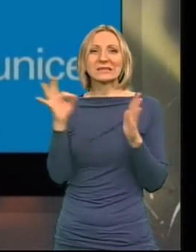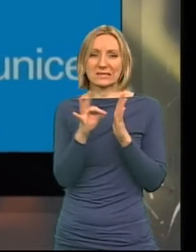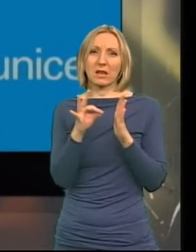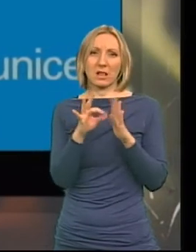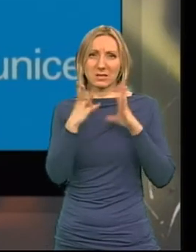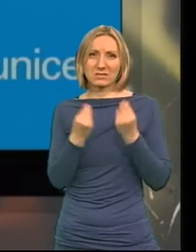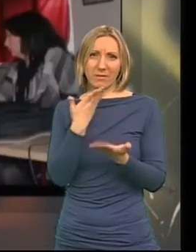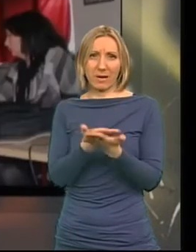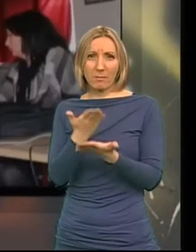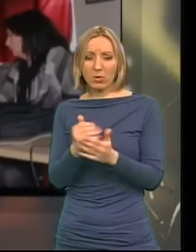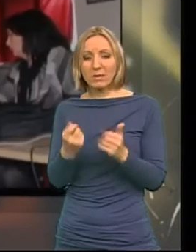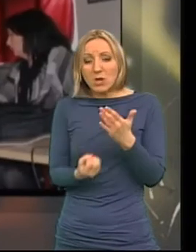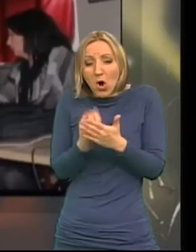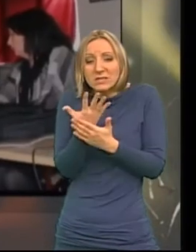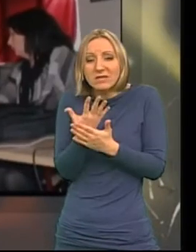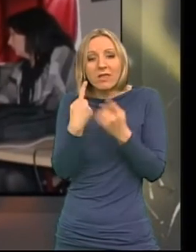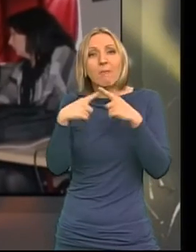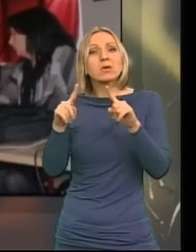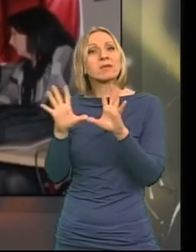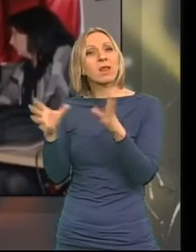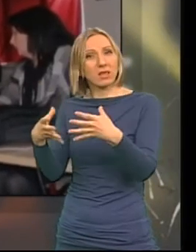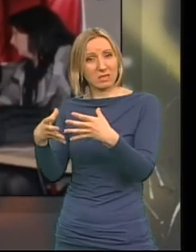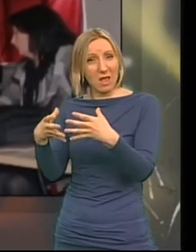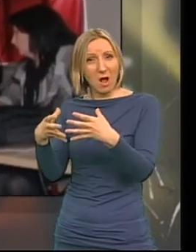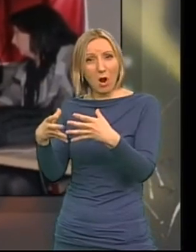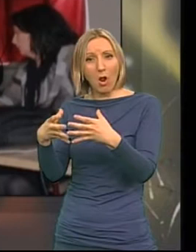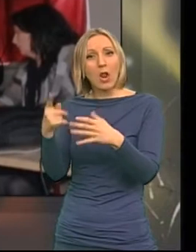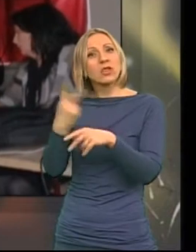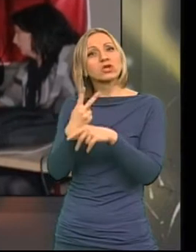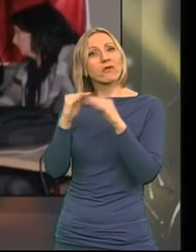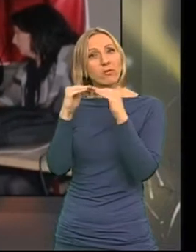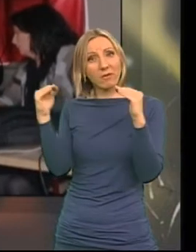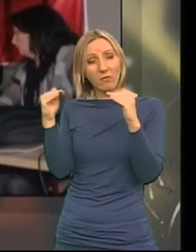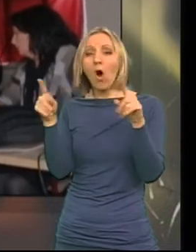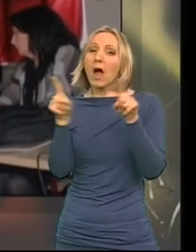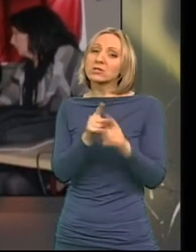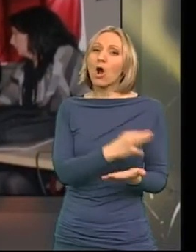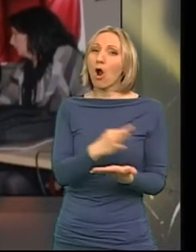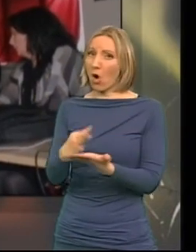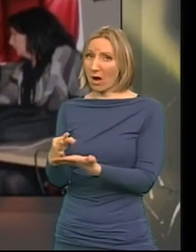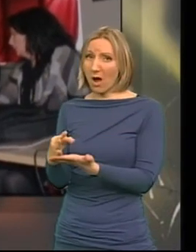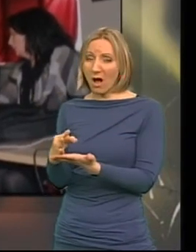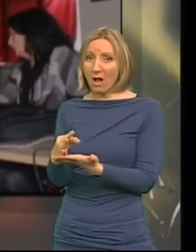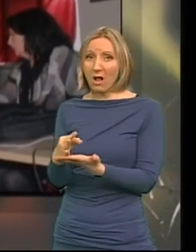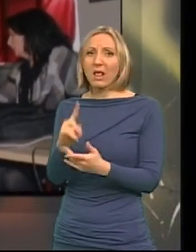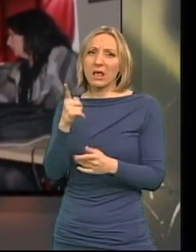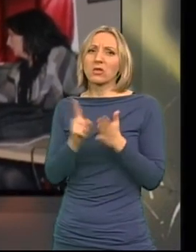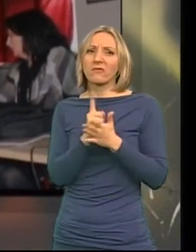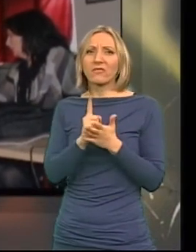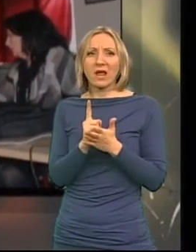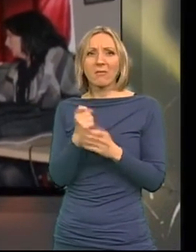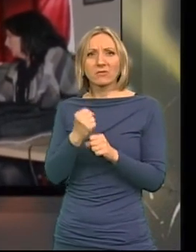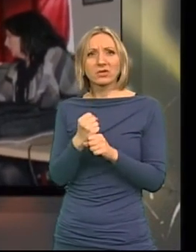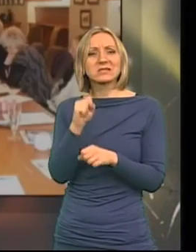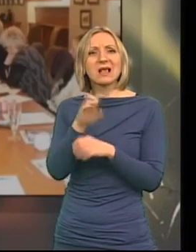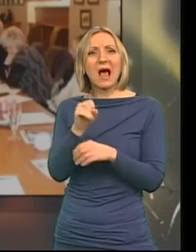preporuka, to je osnivanje posebnog tela na nacionalnom nivou, ali isto tako i u lokalnim zajednicama. Jedno vreme je funkcionisao Savez